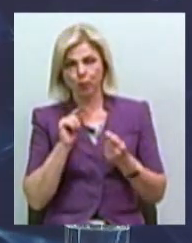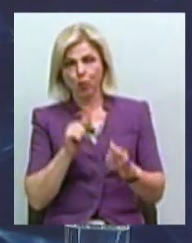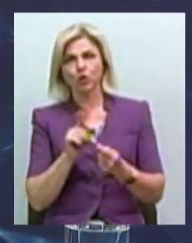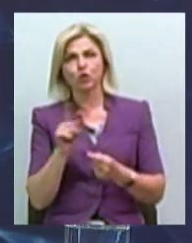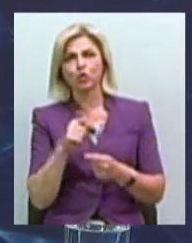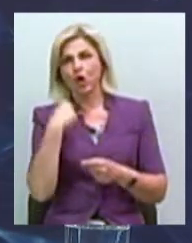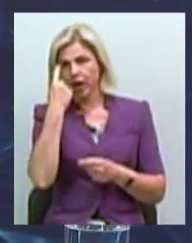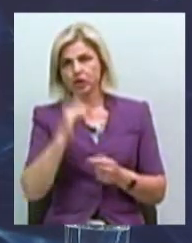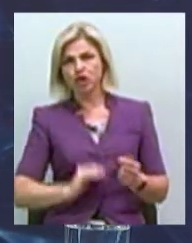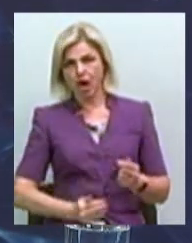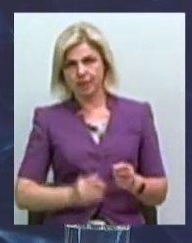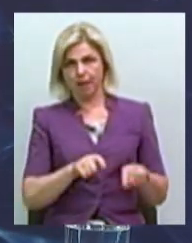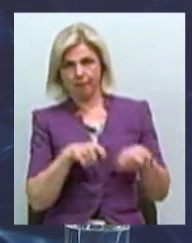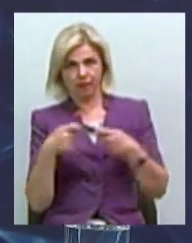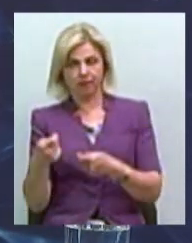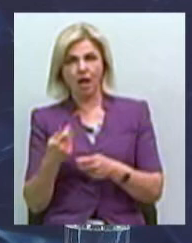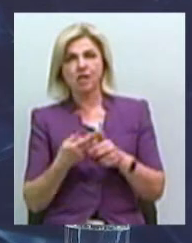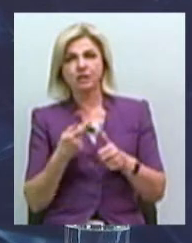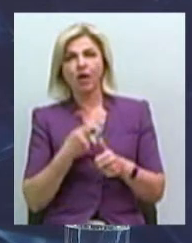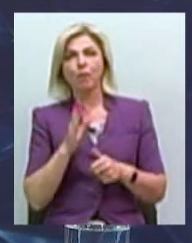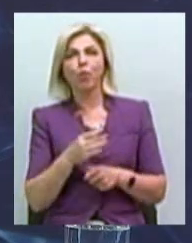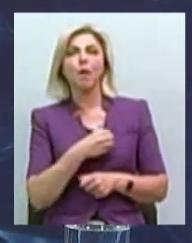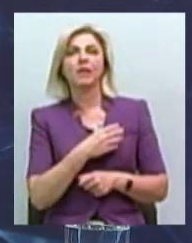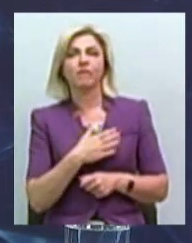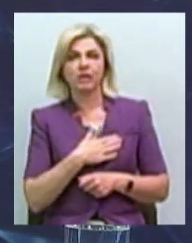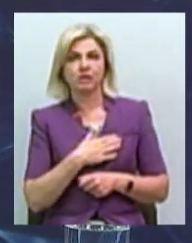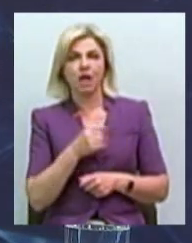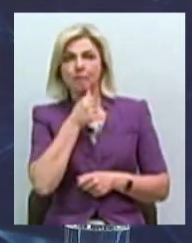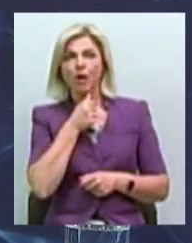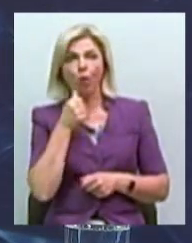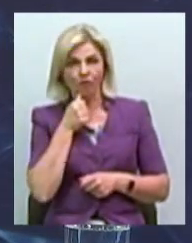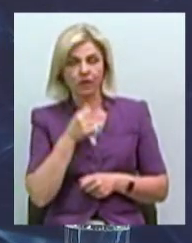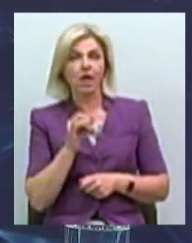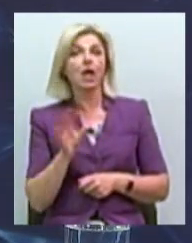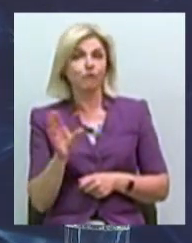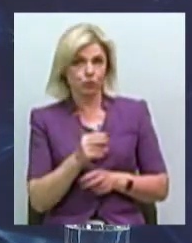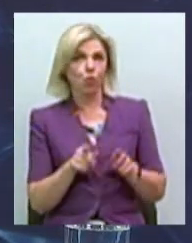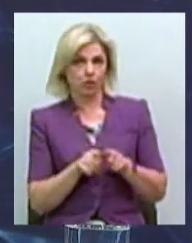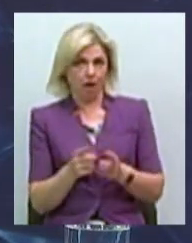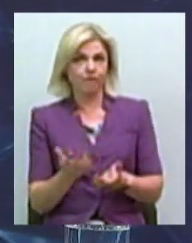буде фактична приватизація, прихована приватизація об'єкта. І під це все йде. І це всі